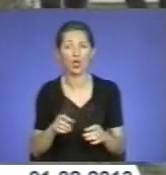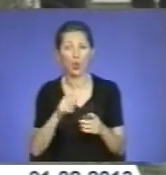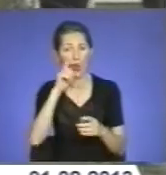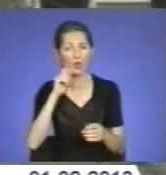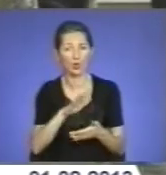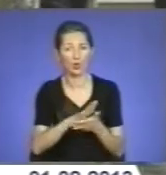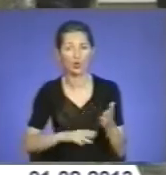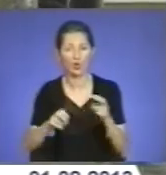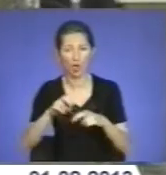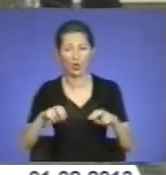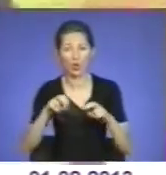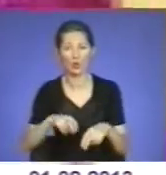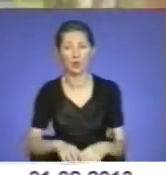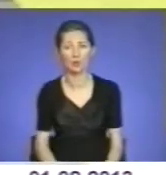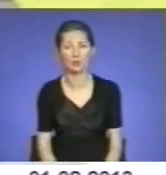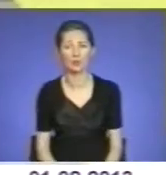розслідування.